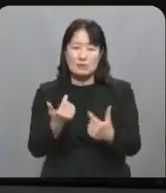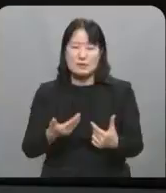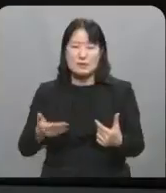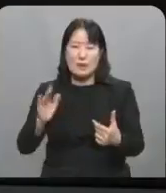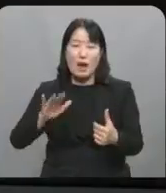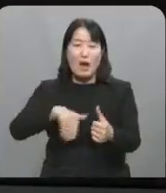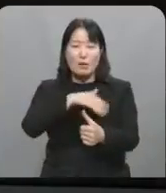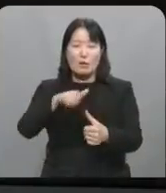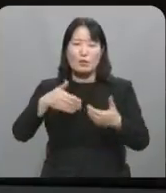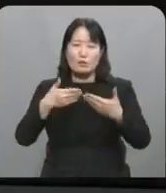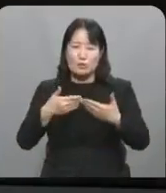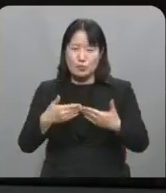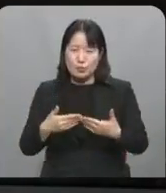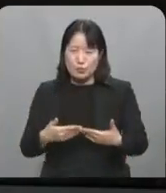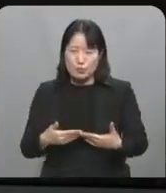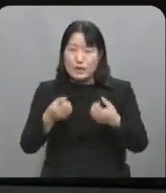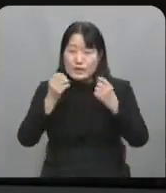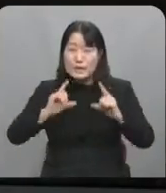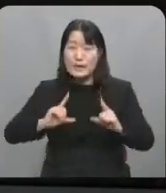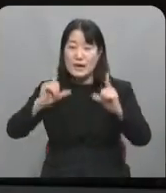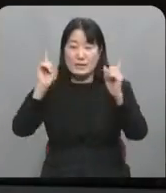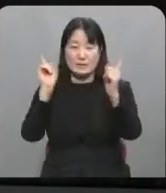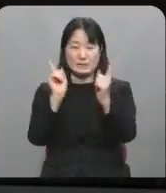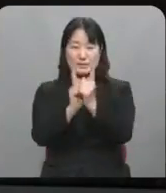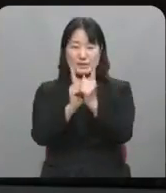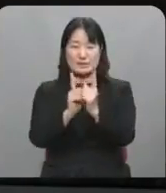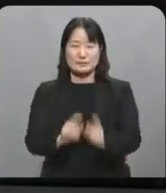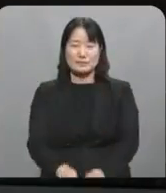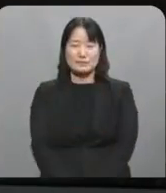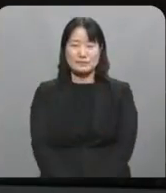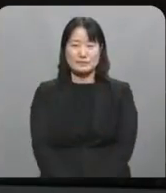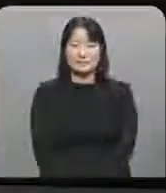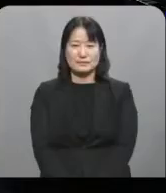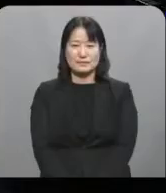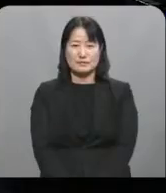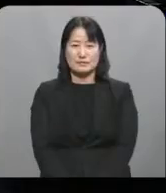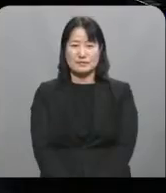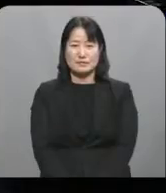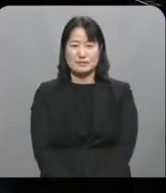속에 새해를 맞았습니다. 조현주 기자가 보도합니다.